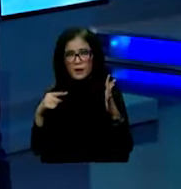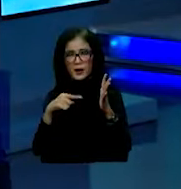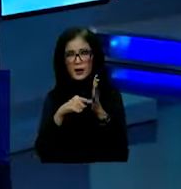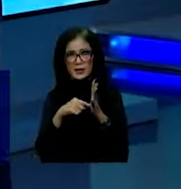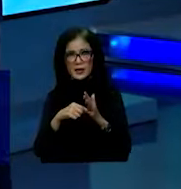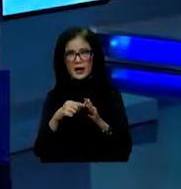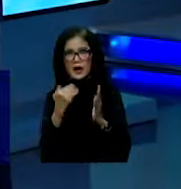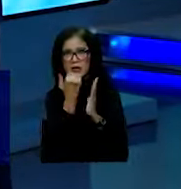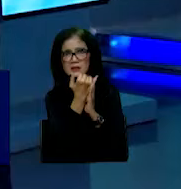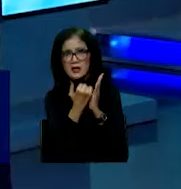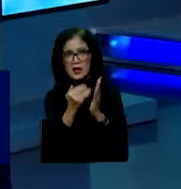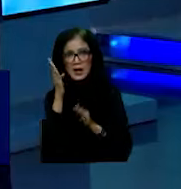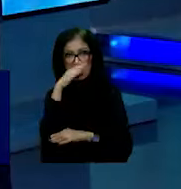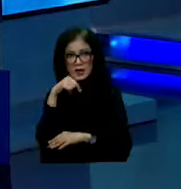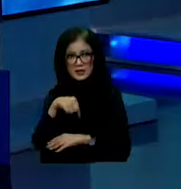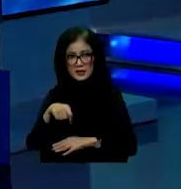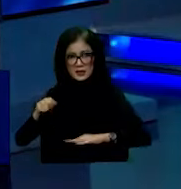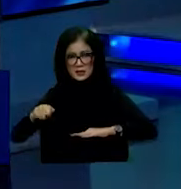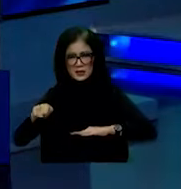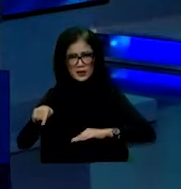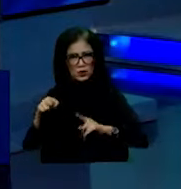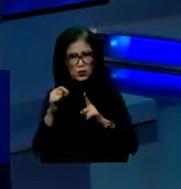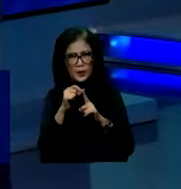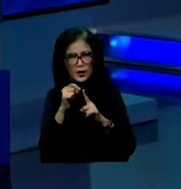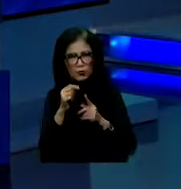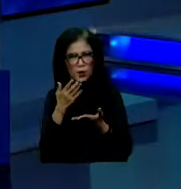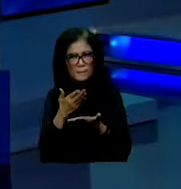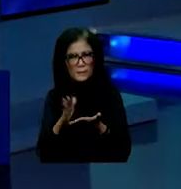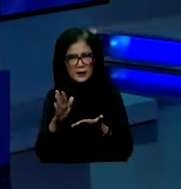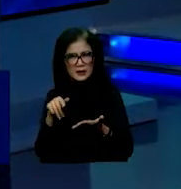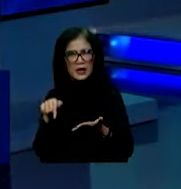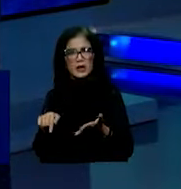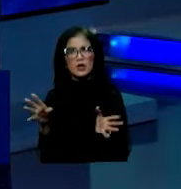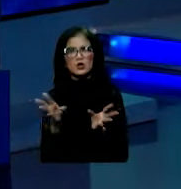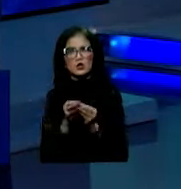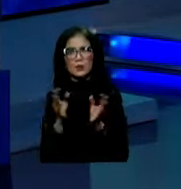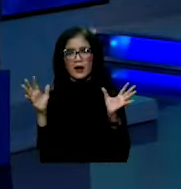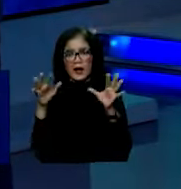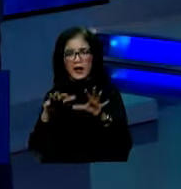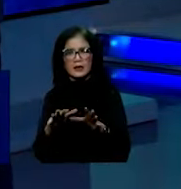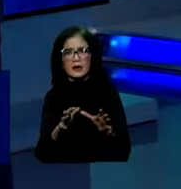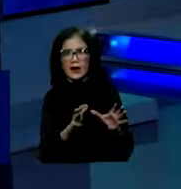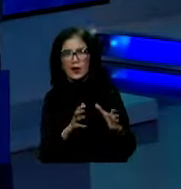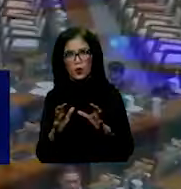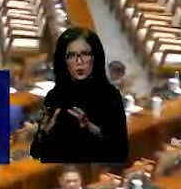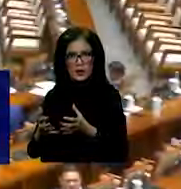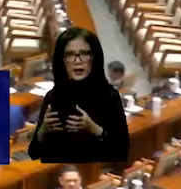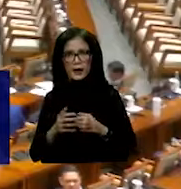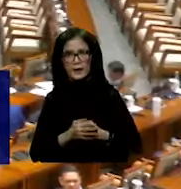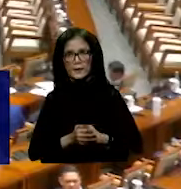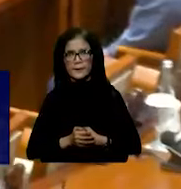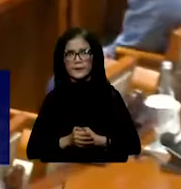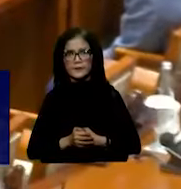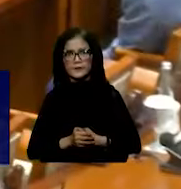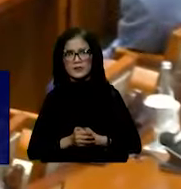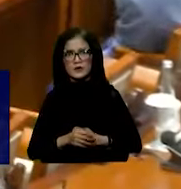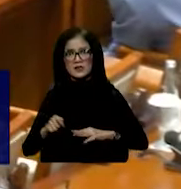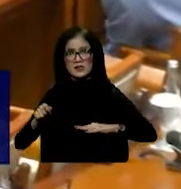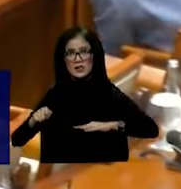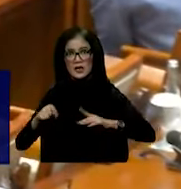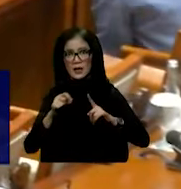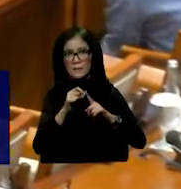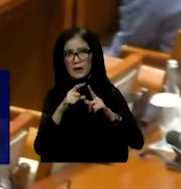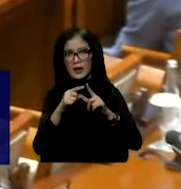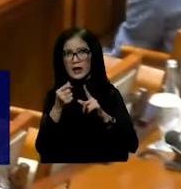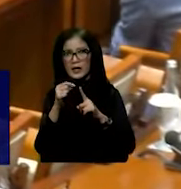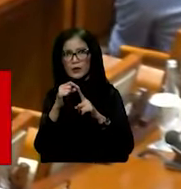ini sidang paripurna batal karena tidak mencukupi jumlah minimum kehadiran anggota sidang paripurna DPR dengan